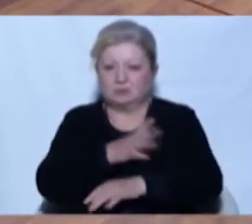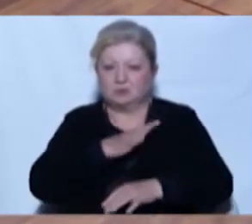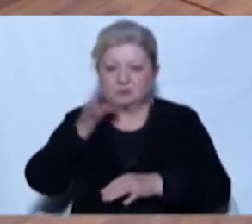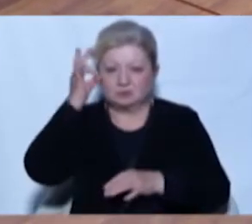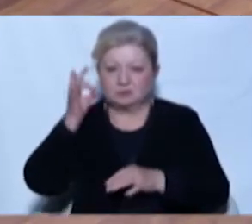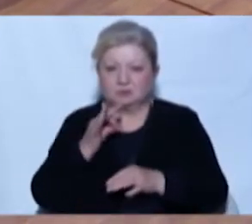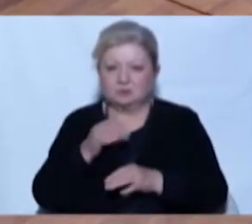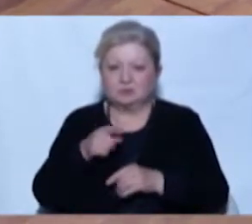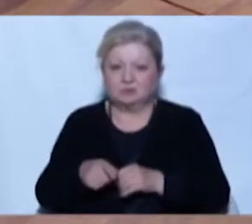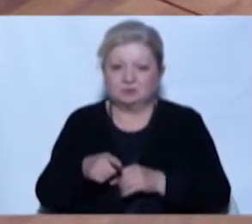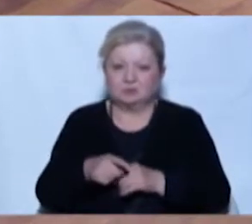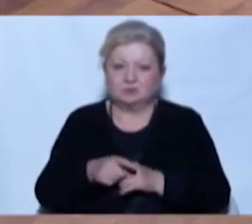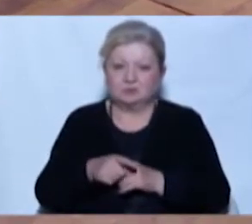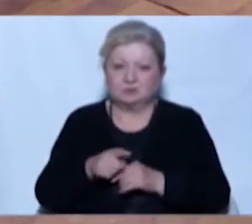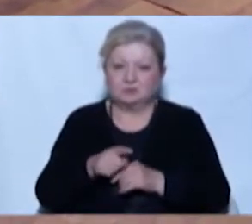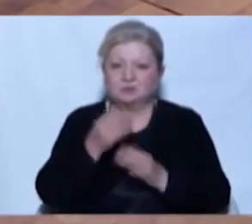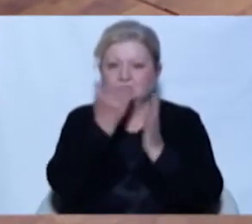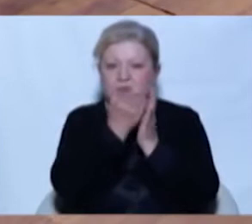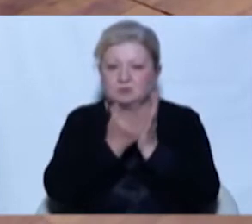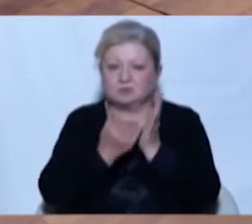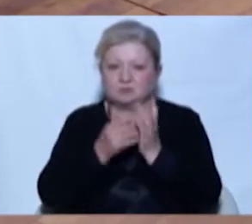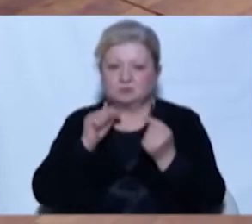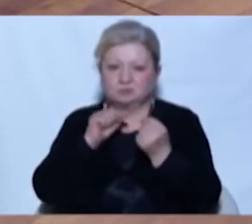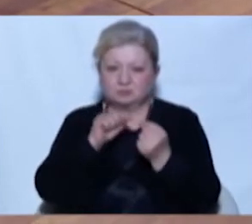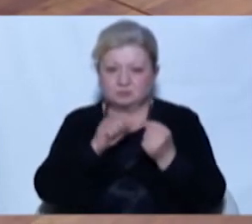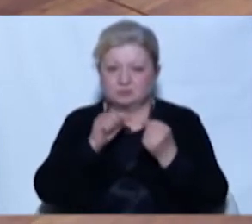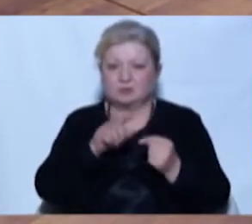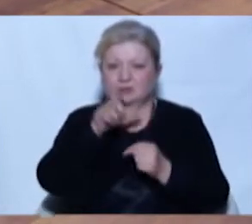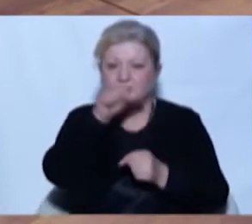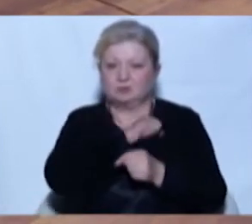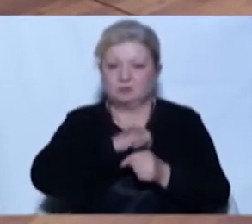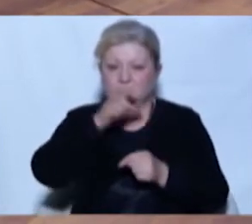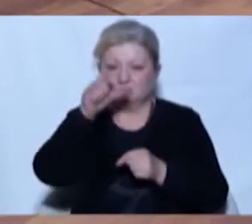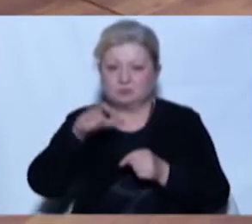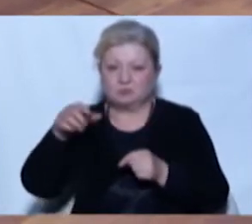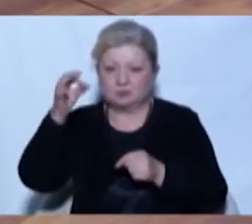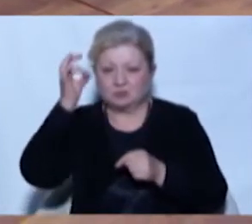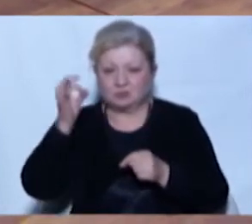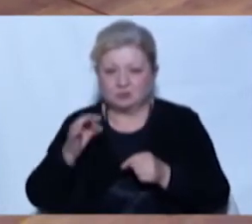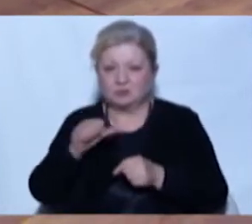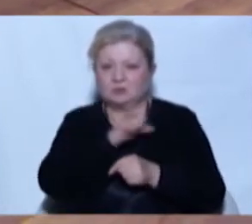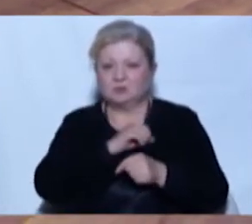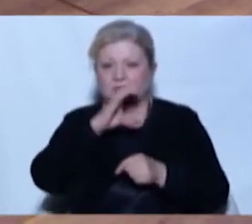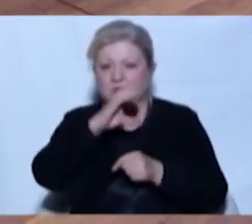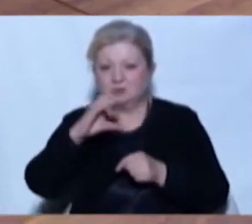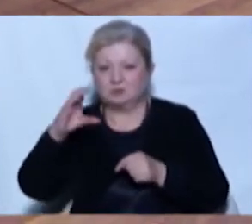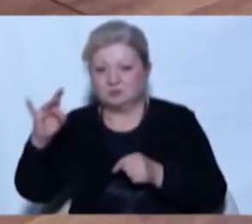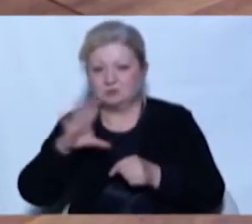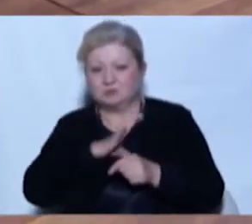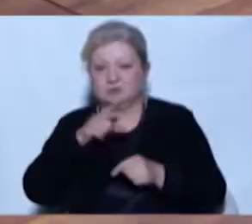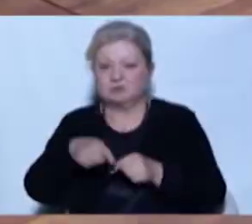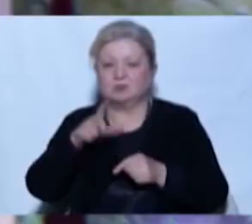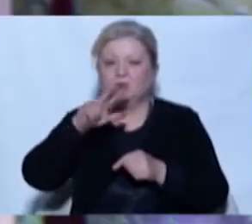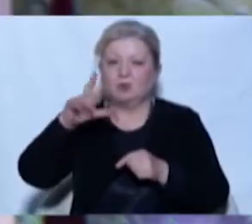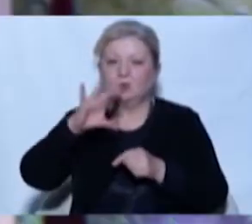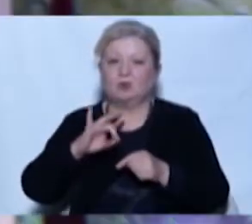გერმანიის დემოკრატიული რესპუბლიკის რეჟიმის მოწინააღმდეგე გერმანელებისა, რომ თავად საბჭოთა კავშირისაგან ჰონეკერმა მიიღო მითითება,